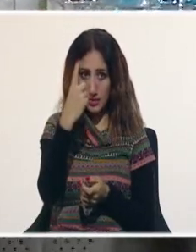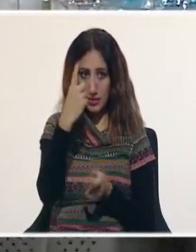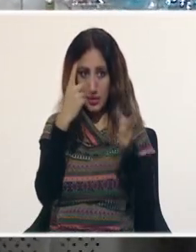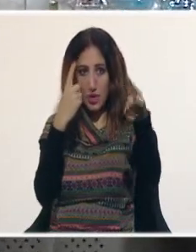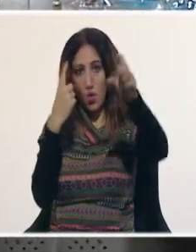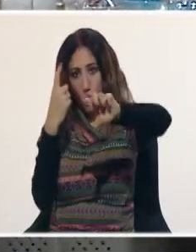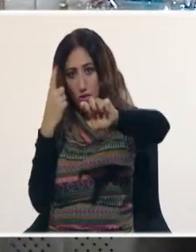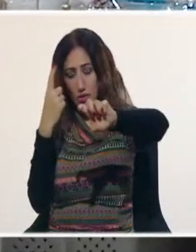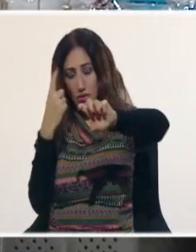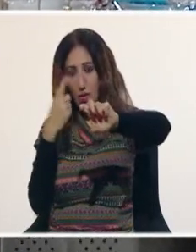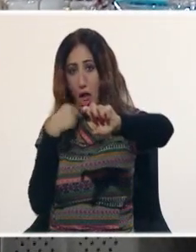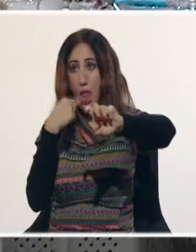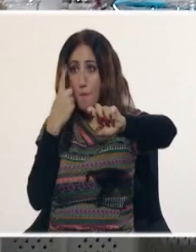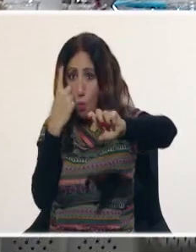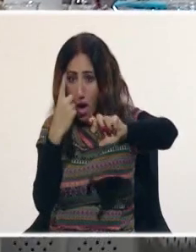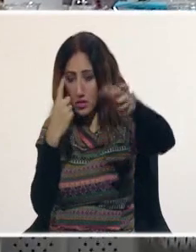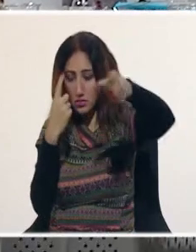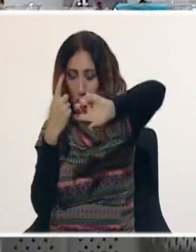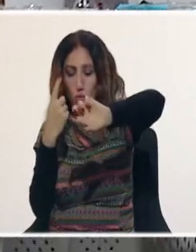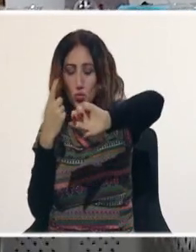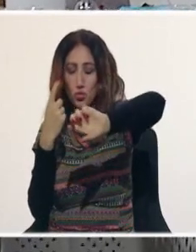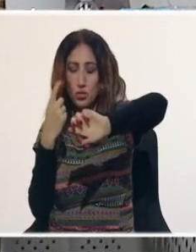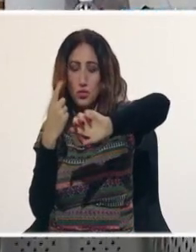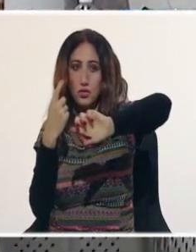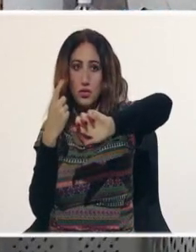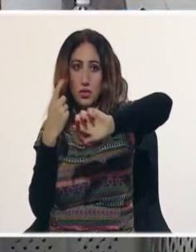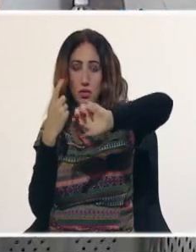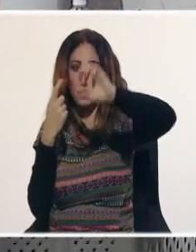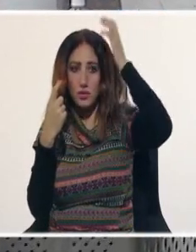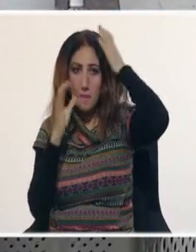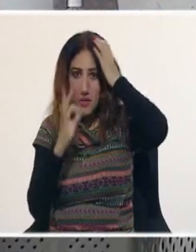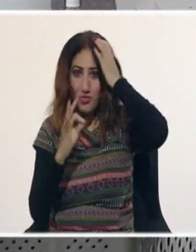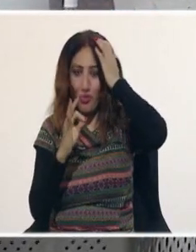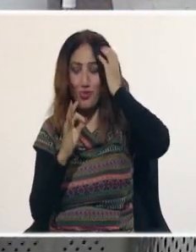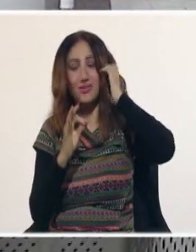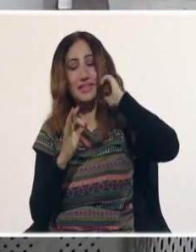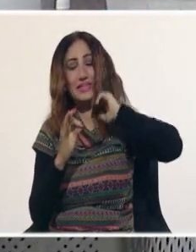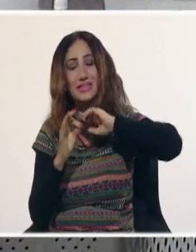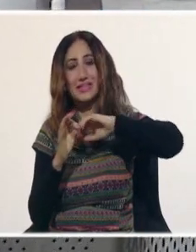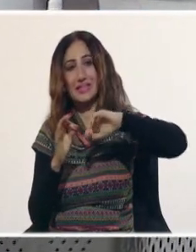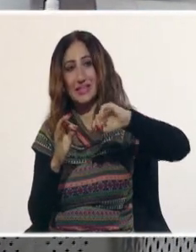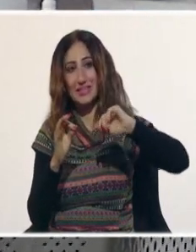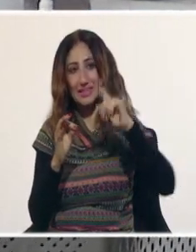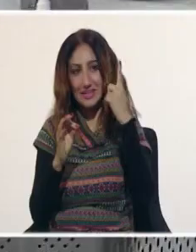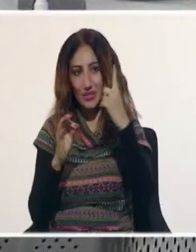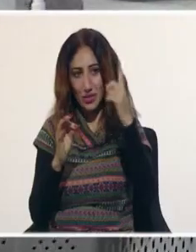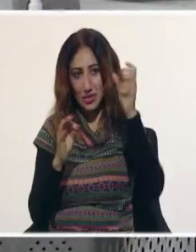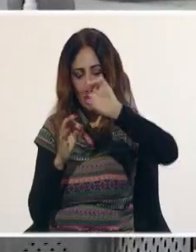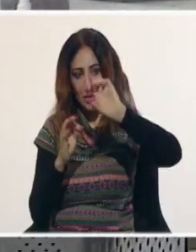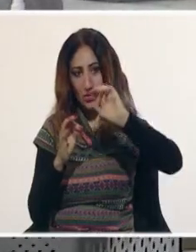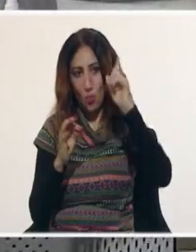السائل هنا. اول ما اقول واحد هنا اهو. بس حاجه دلوقتي الله يخليك. متاكد عبد الله؟ اول ما هناخد خطوه لورا. يلا